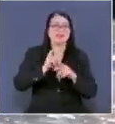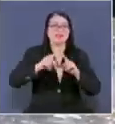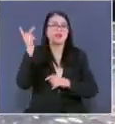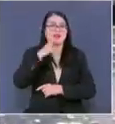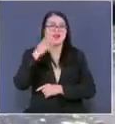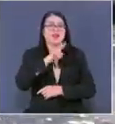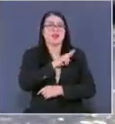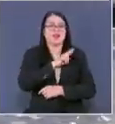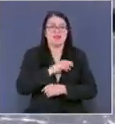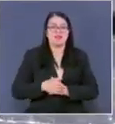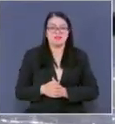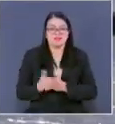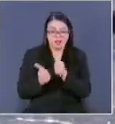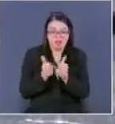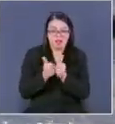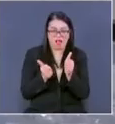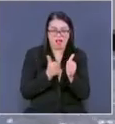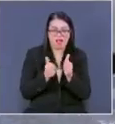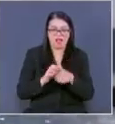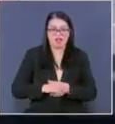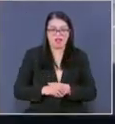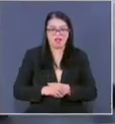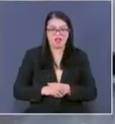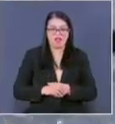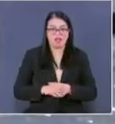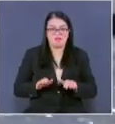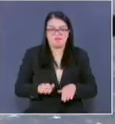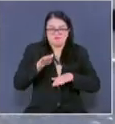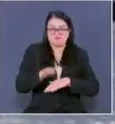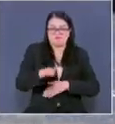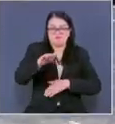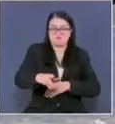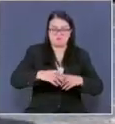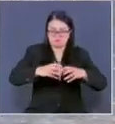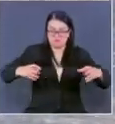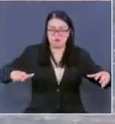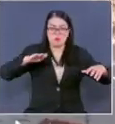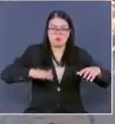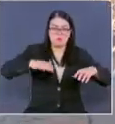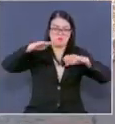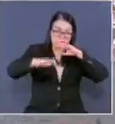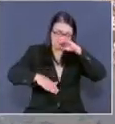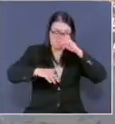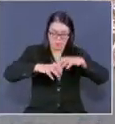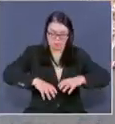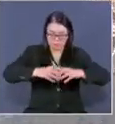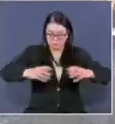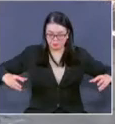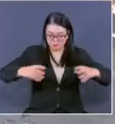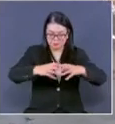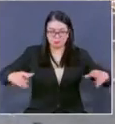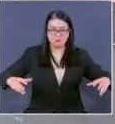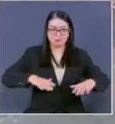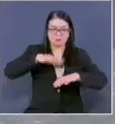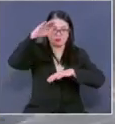แปลกตาแล้วก็ส่งนักแข่งไปตามเส้นทางต่างๆผ่านสิ่งกีดขวางเนินหลังเต่าคู่ผ่าน